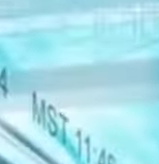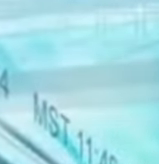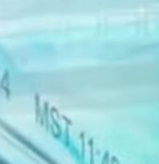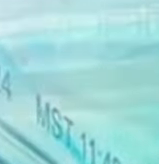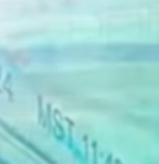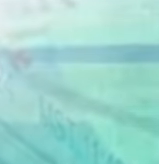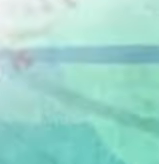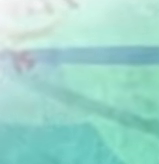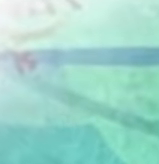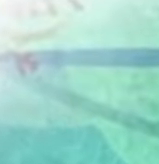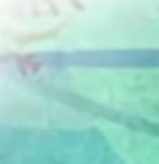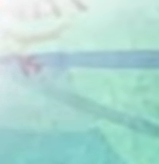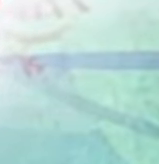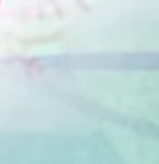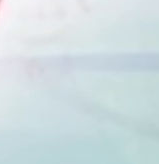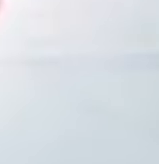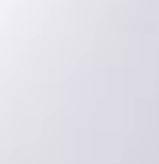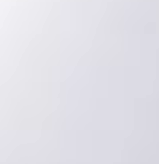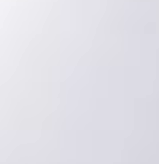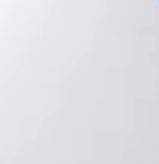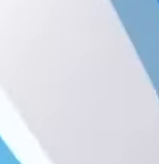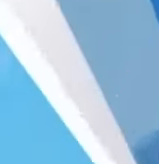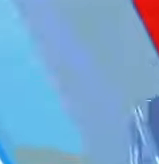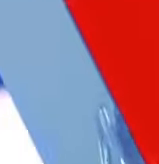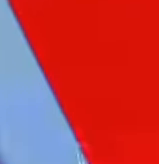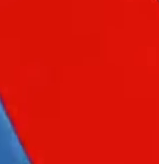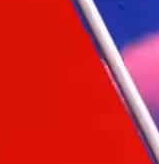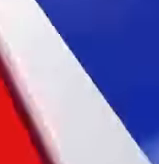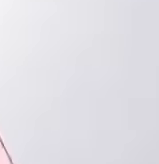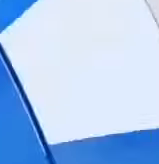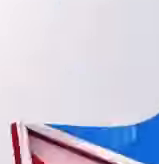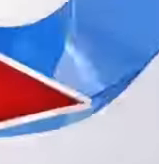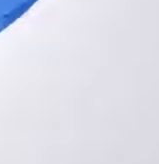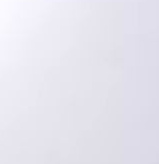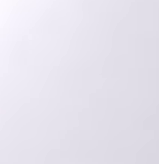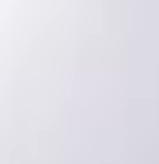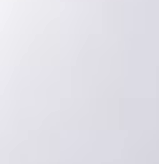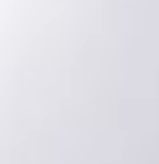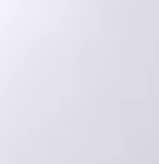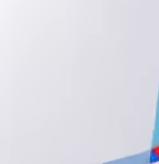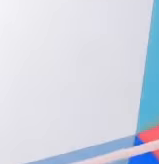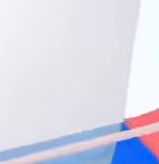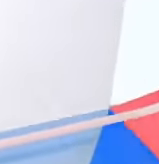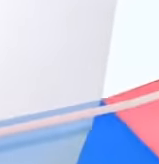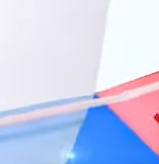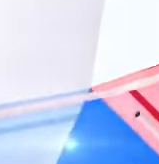TV. Buong puso para sa Pinoy Abroad.